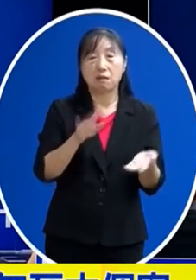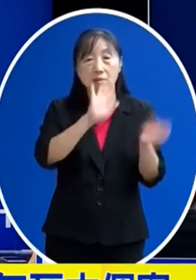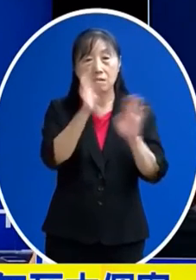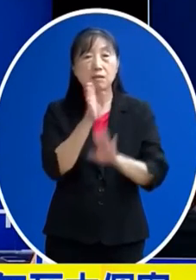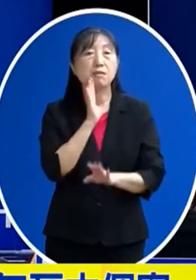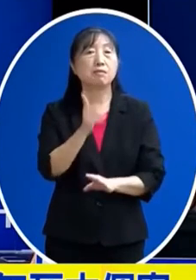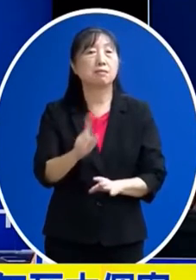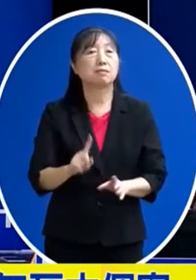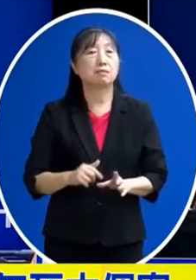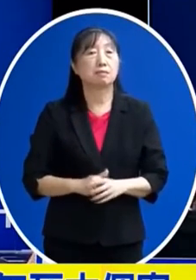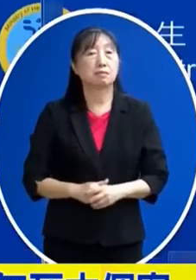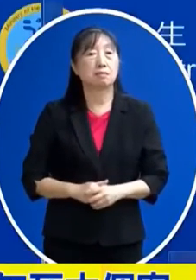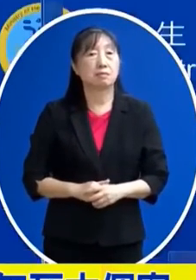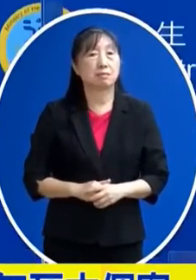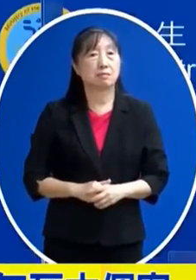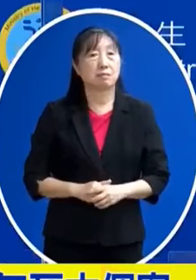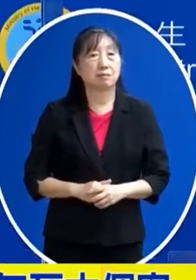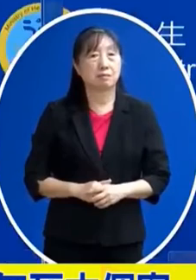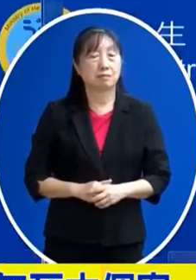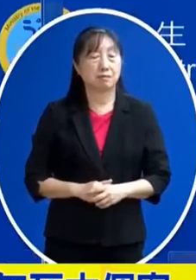谢。